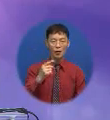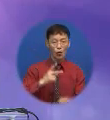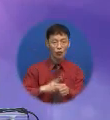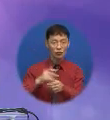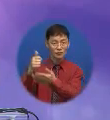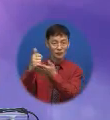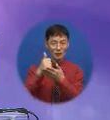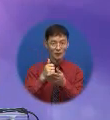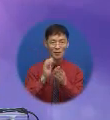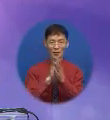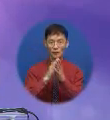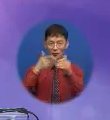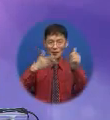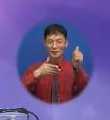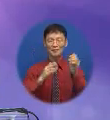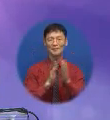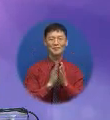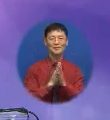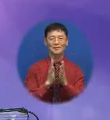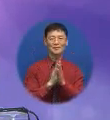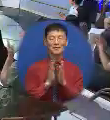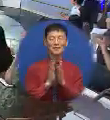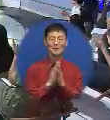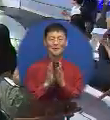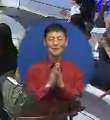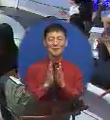교수님 모시겠습니다. 큰 박수 부탁드립니다.